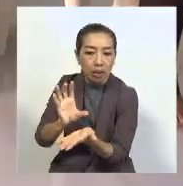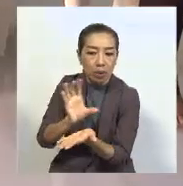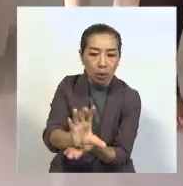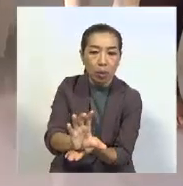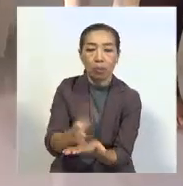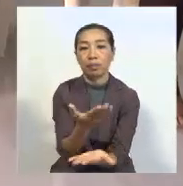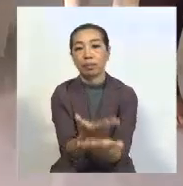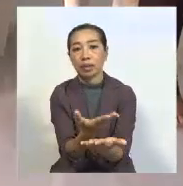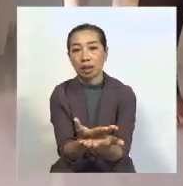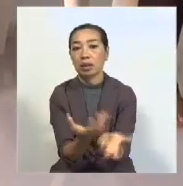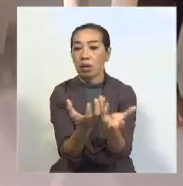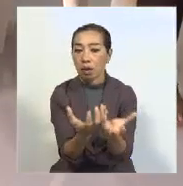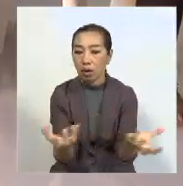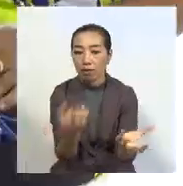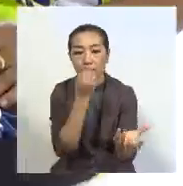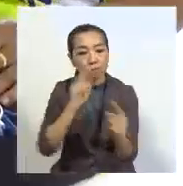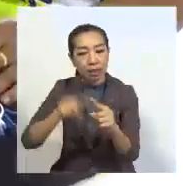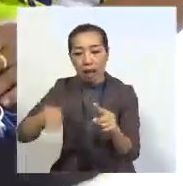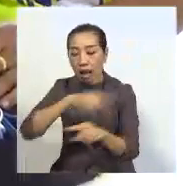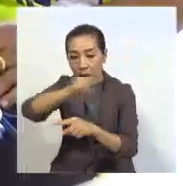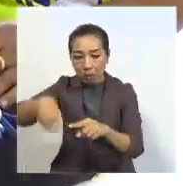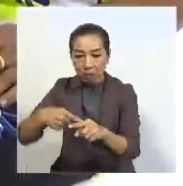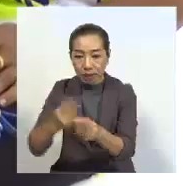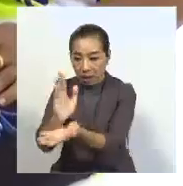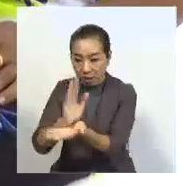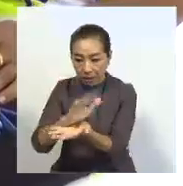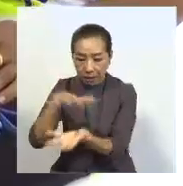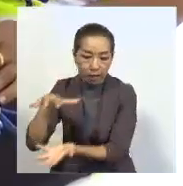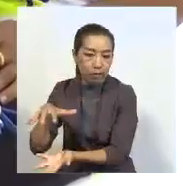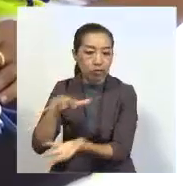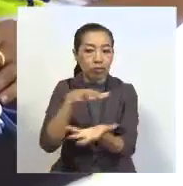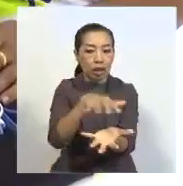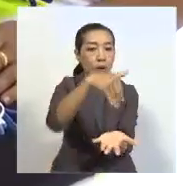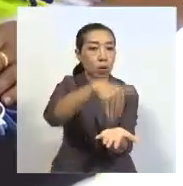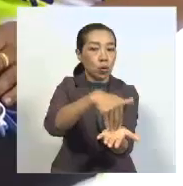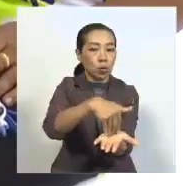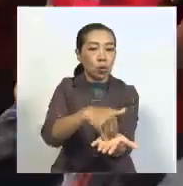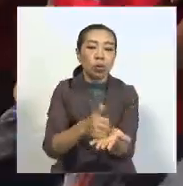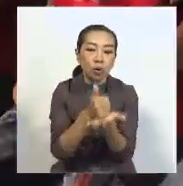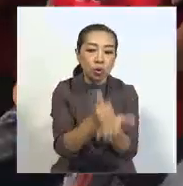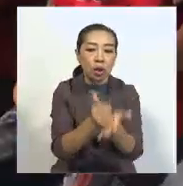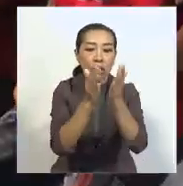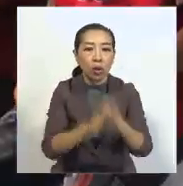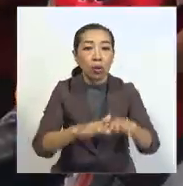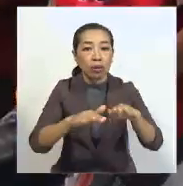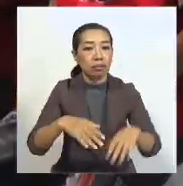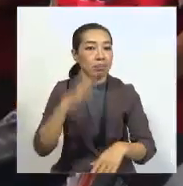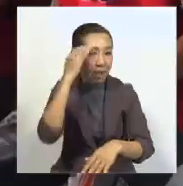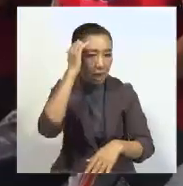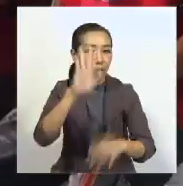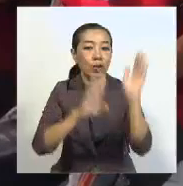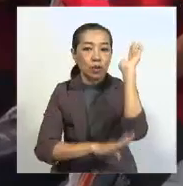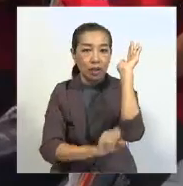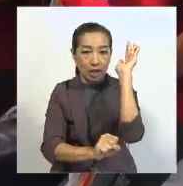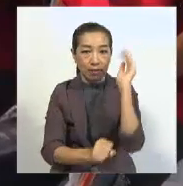ของเครื่องอุปโภคบริโภคเพื่อนำมามอบให้ทางศูนย์สงเคราะห์บุคคลปัญญาอ่อนภาคใต้จังหวัดสงขลาค่ะฟังเสียงรอง